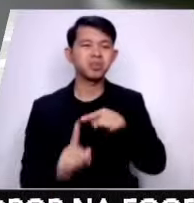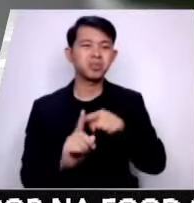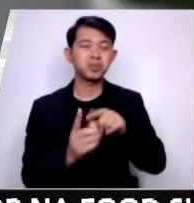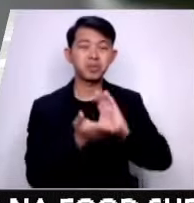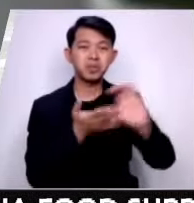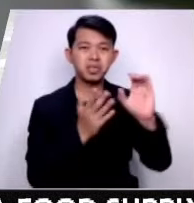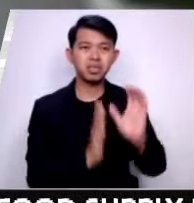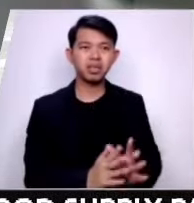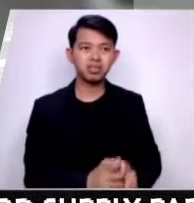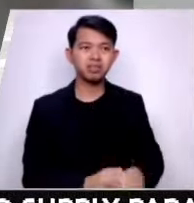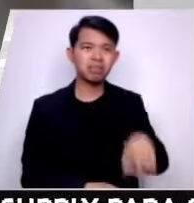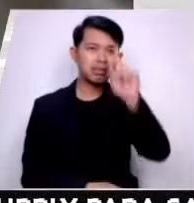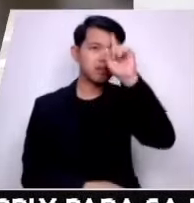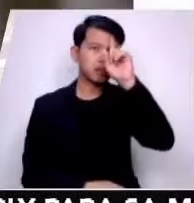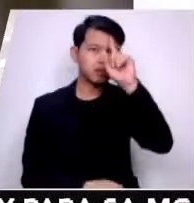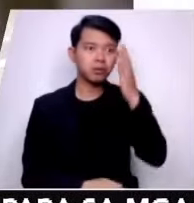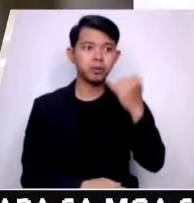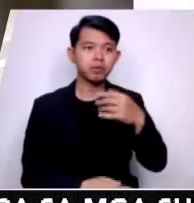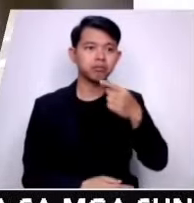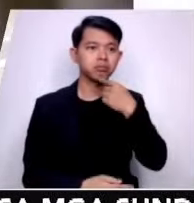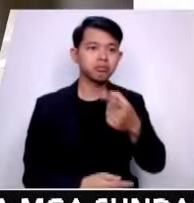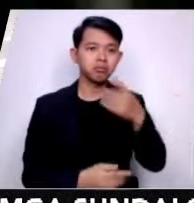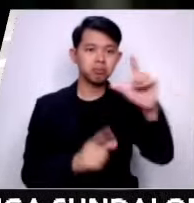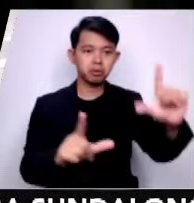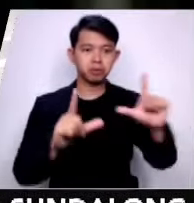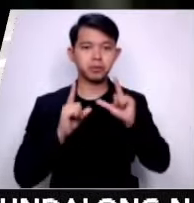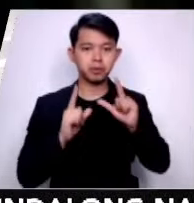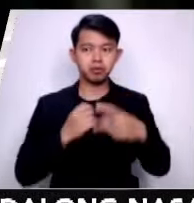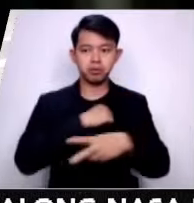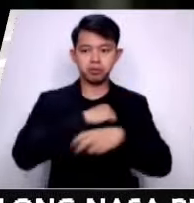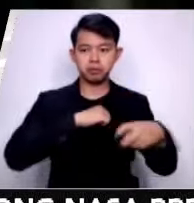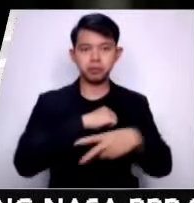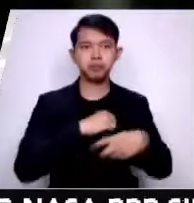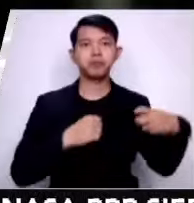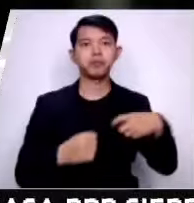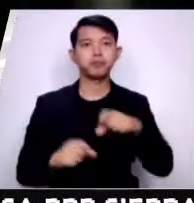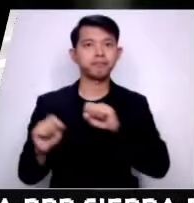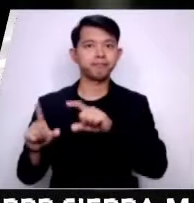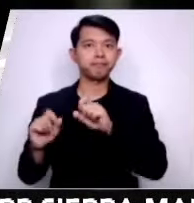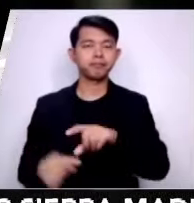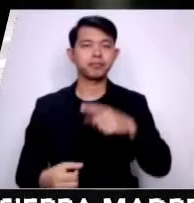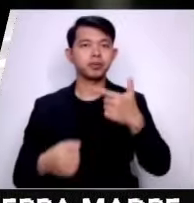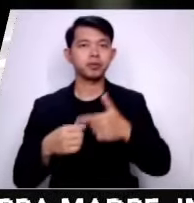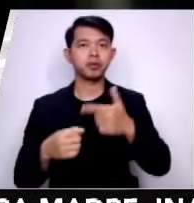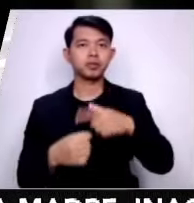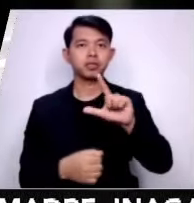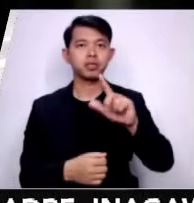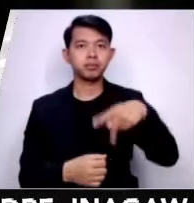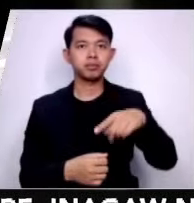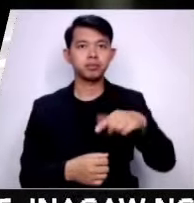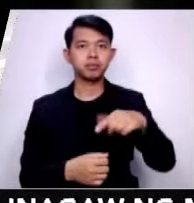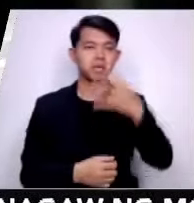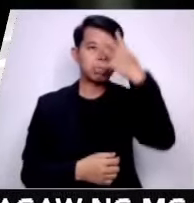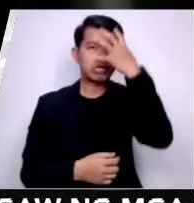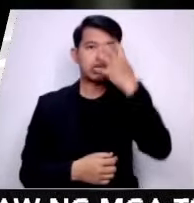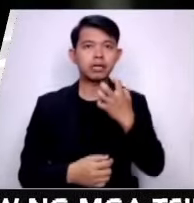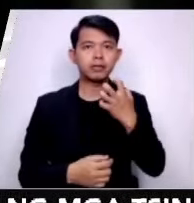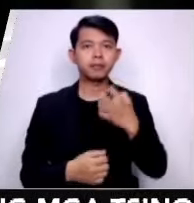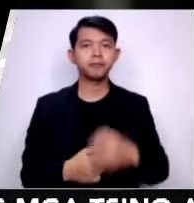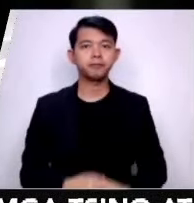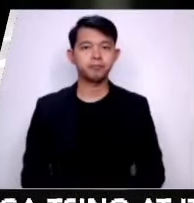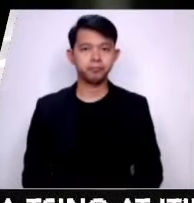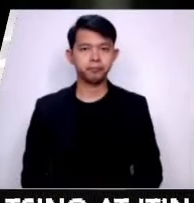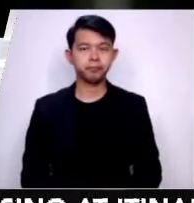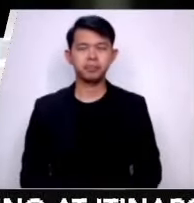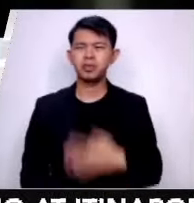pinagbibintangang nangungupit sa kita ng tindahan ng LPG ng amo. Sobrang galit po. Bakit? Ano po kasi,